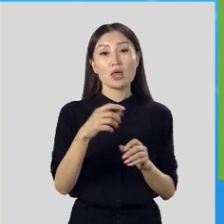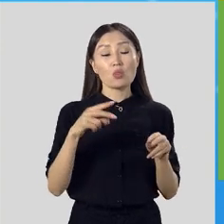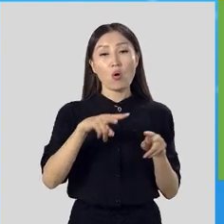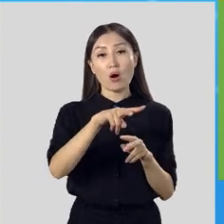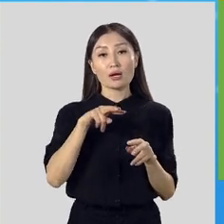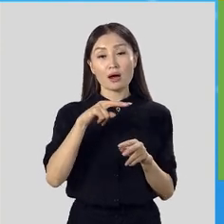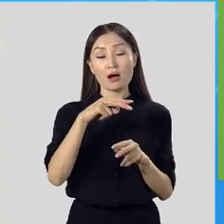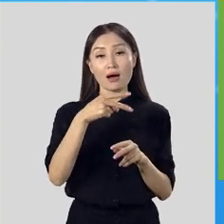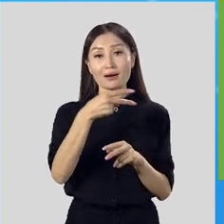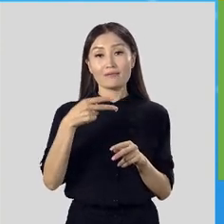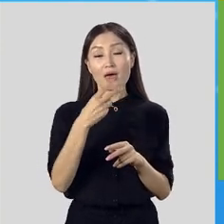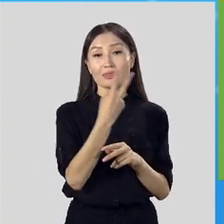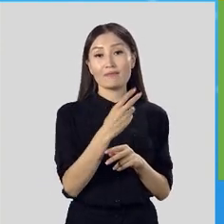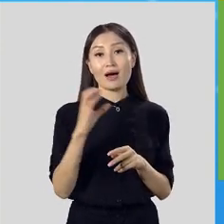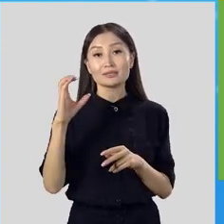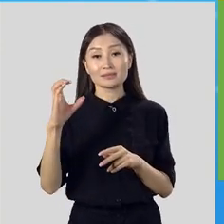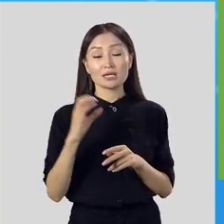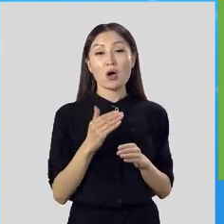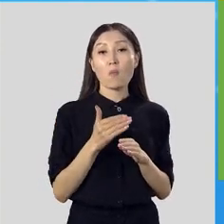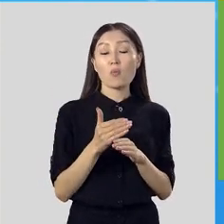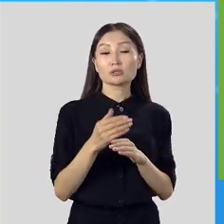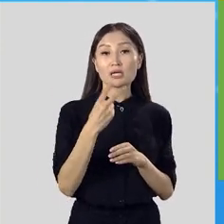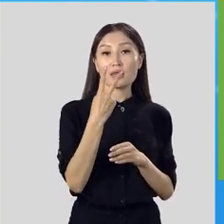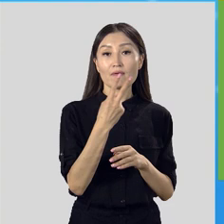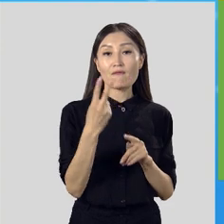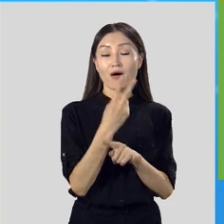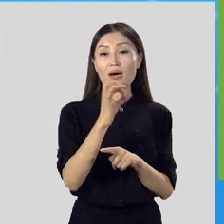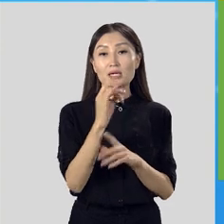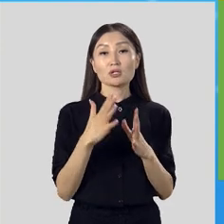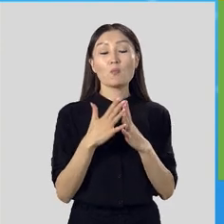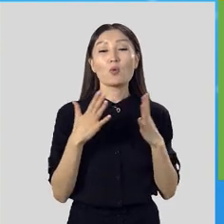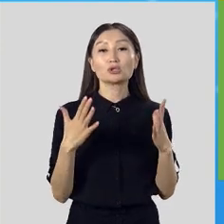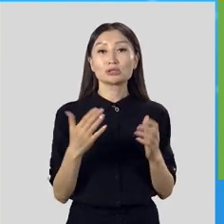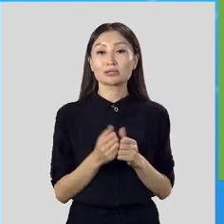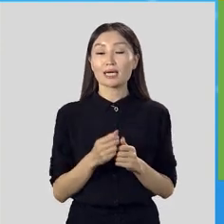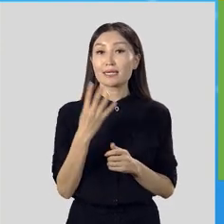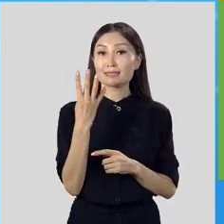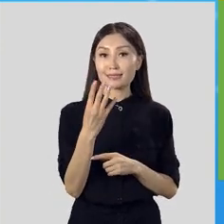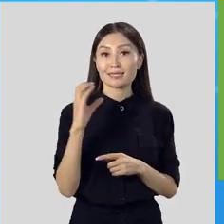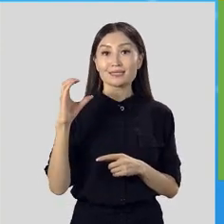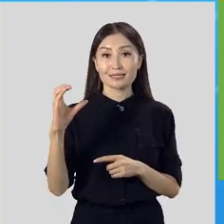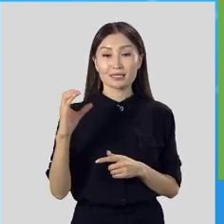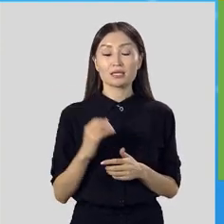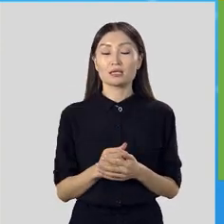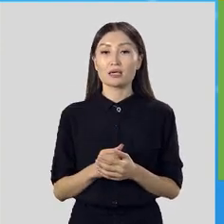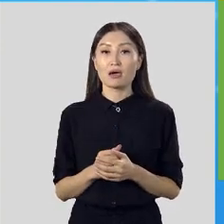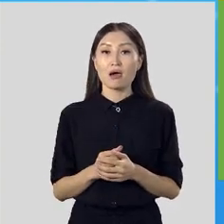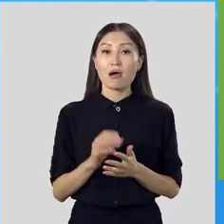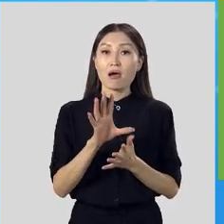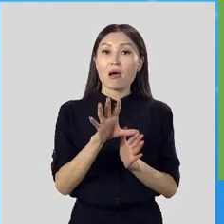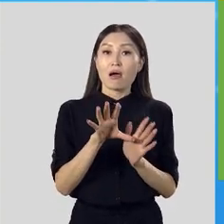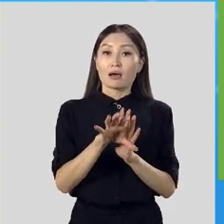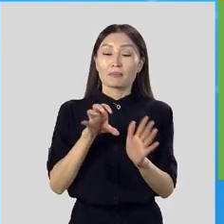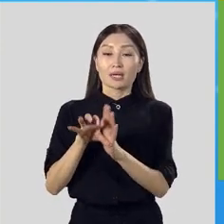равно 2С, а после в 2 раза больше, то есть 4С.